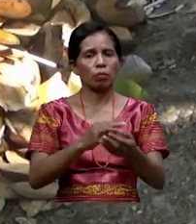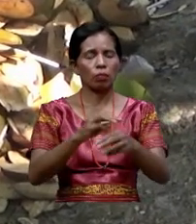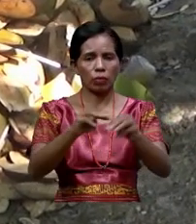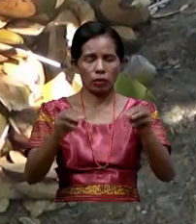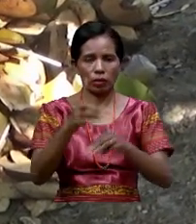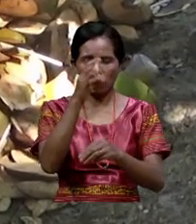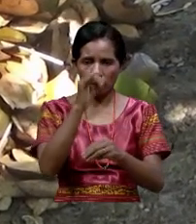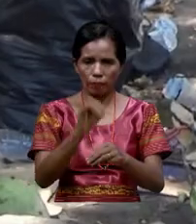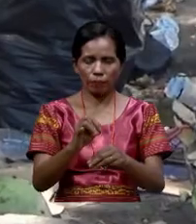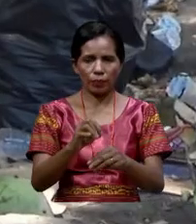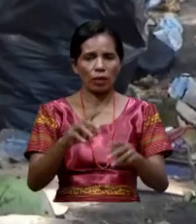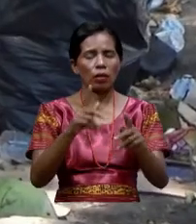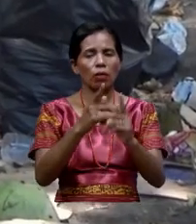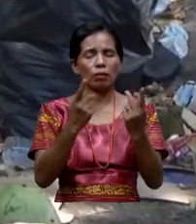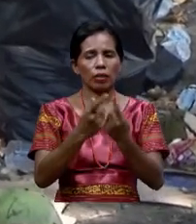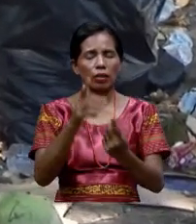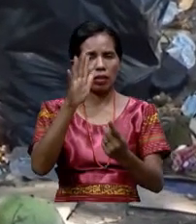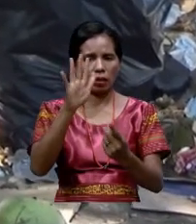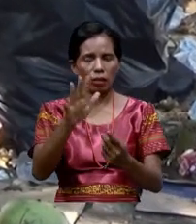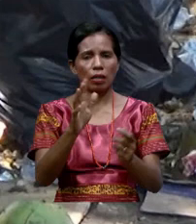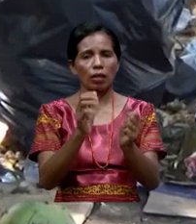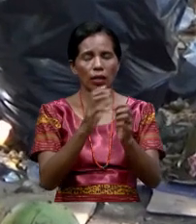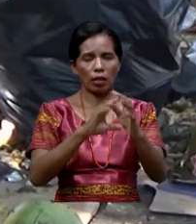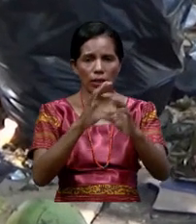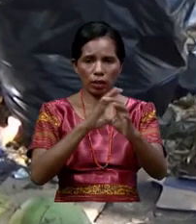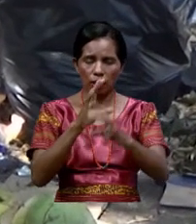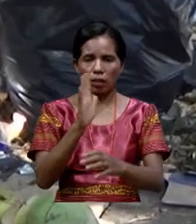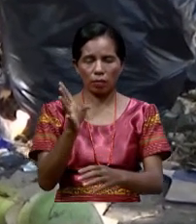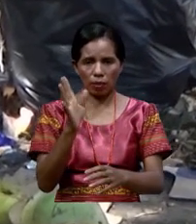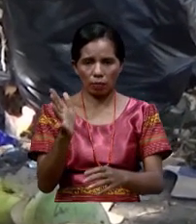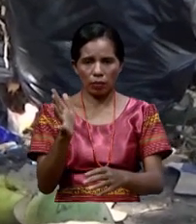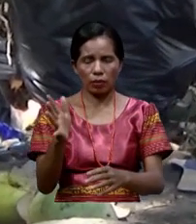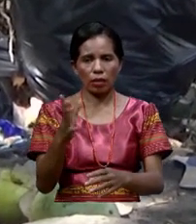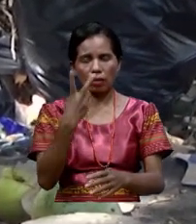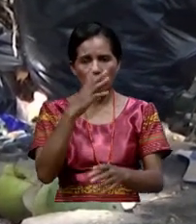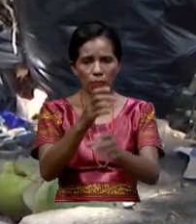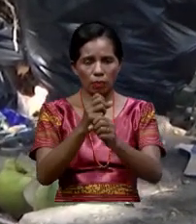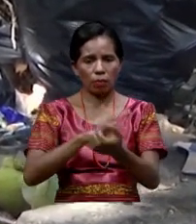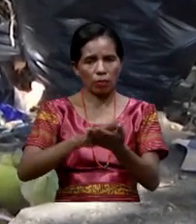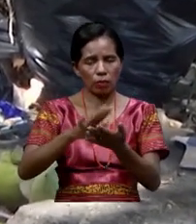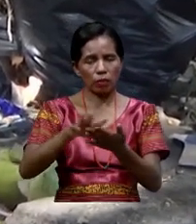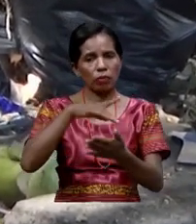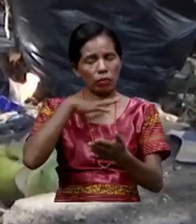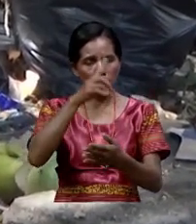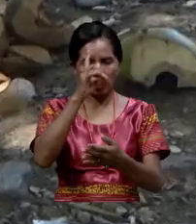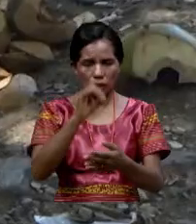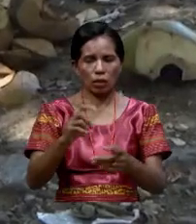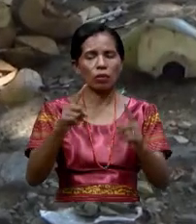dili contrata companhia lima ho camioneta lima nulu ho di halus estão ba lisu ia capital dili mai beto